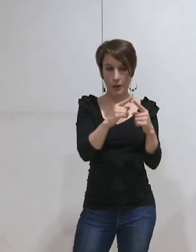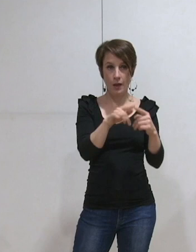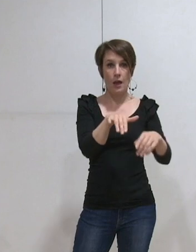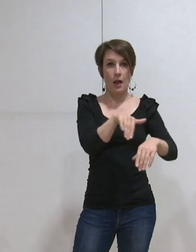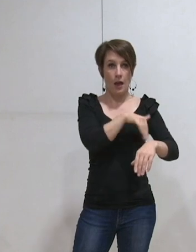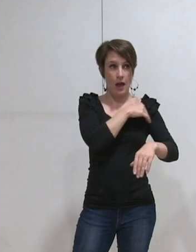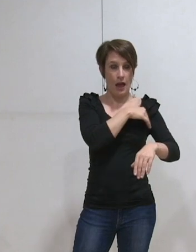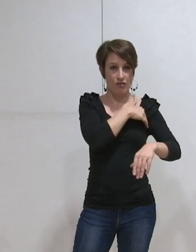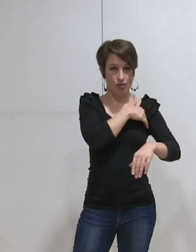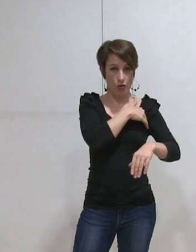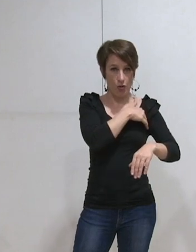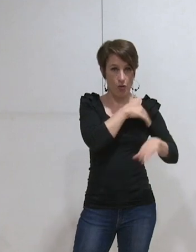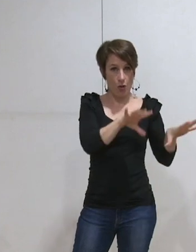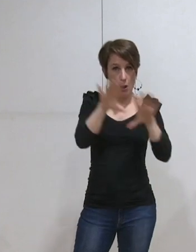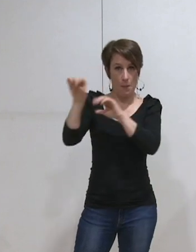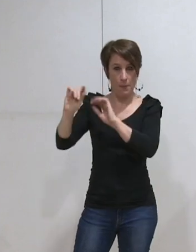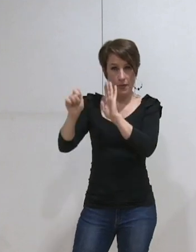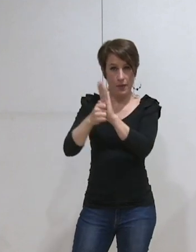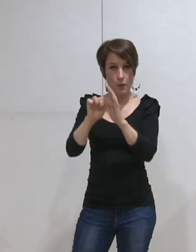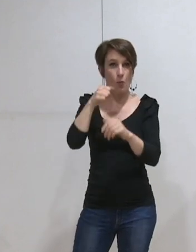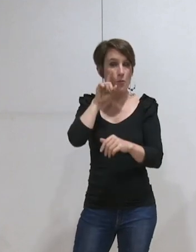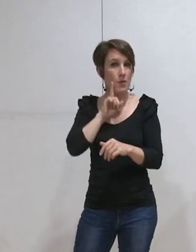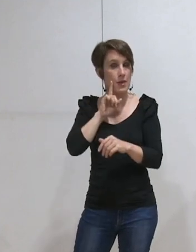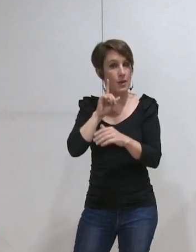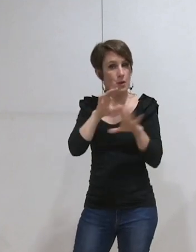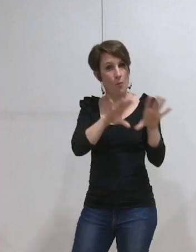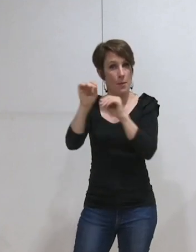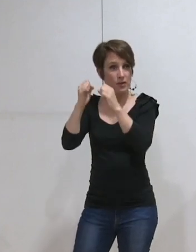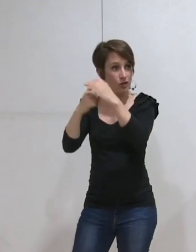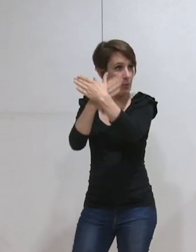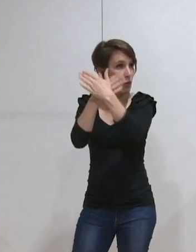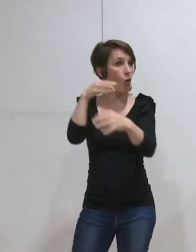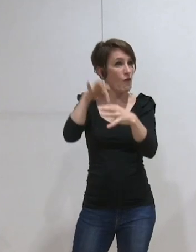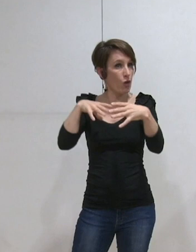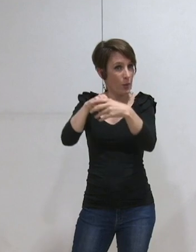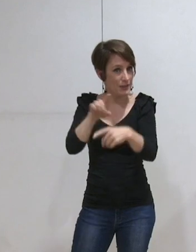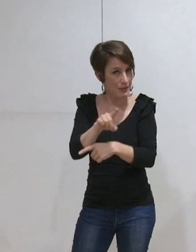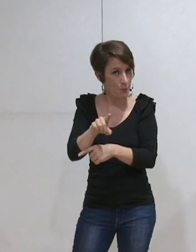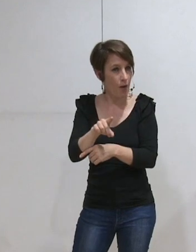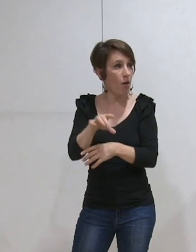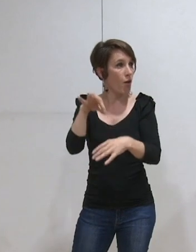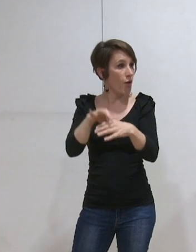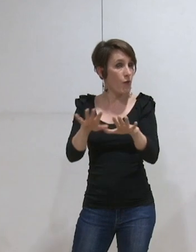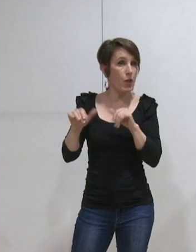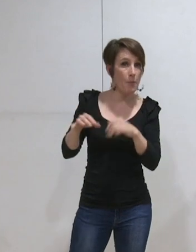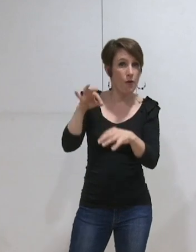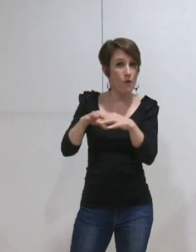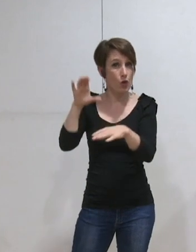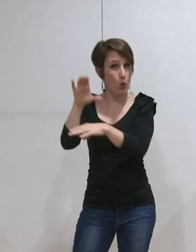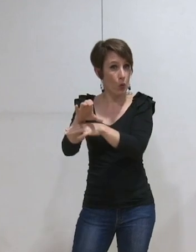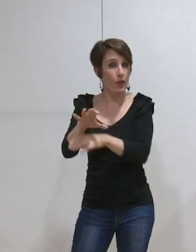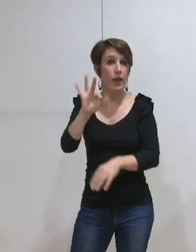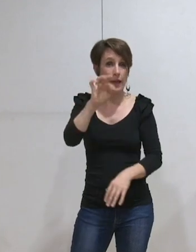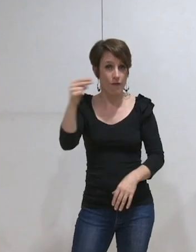municip au 1er mai donc qui ne participe pas au vote qui s'abstient qui vote contre